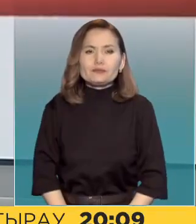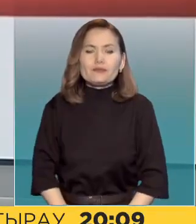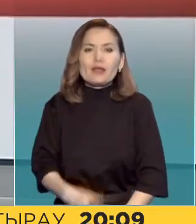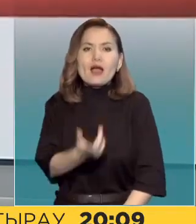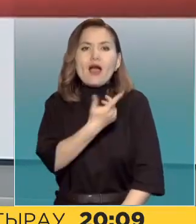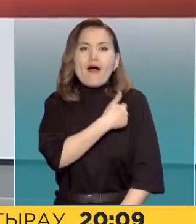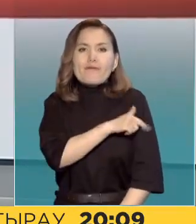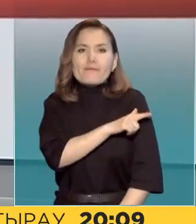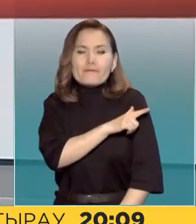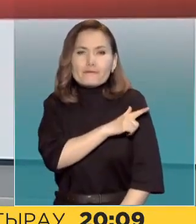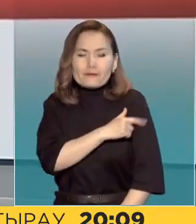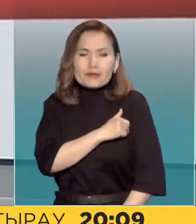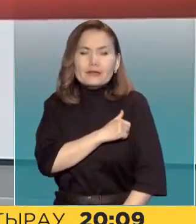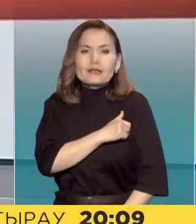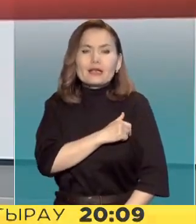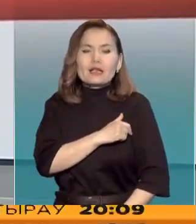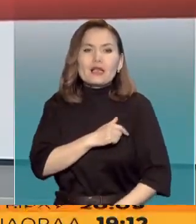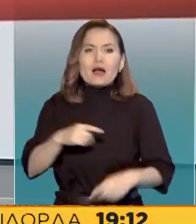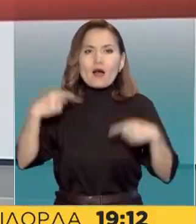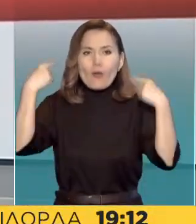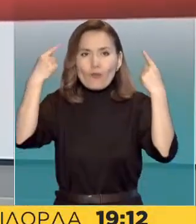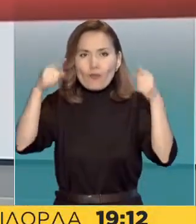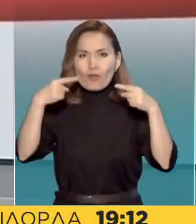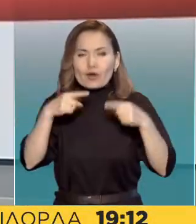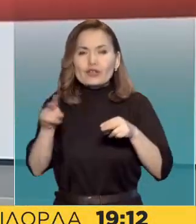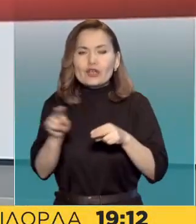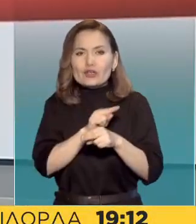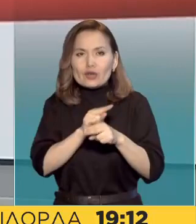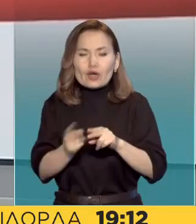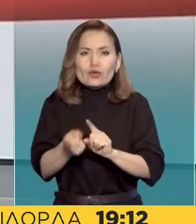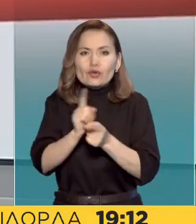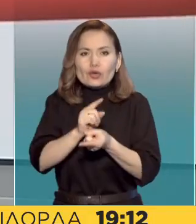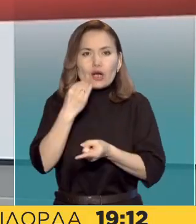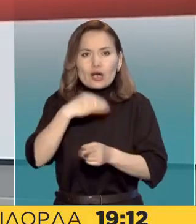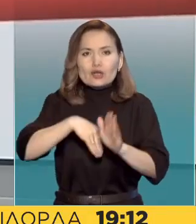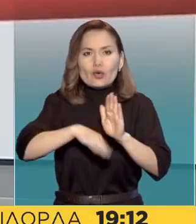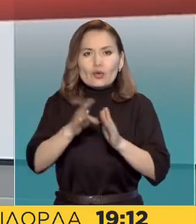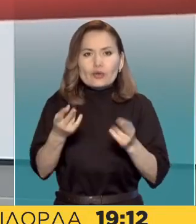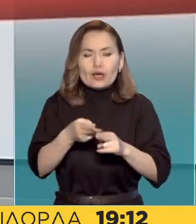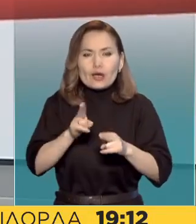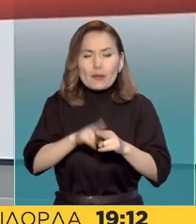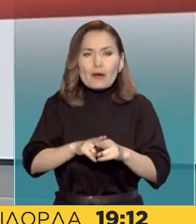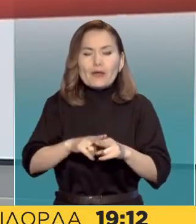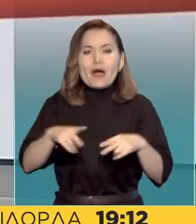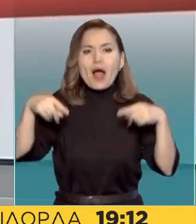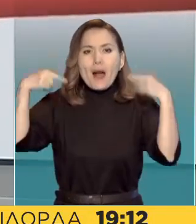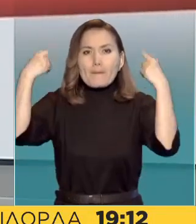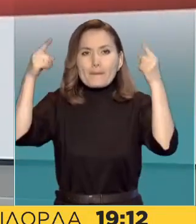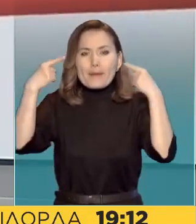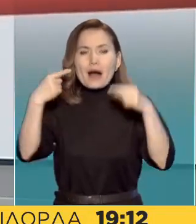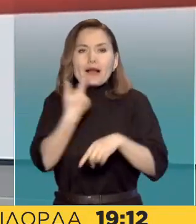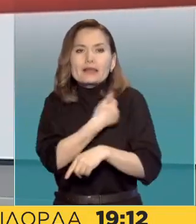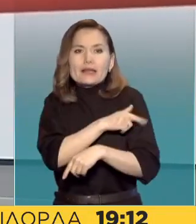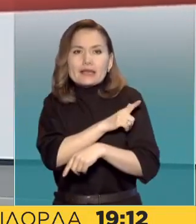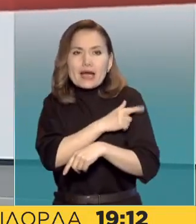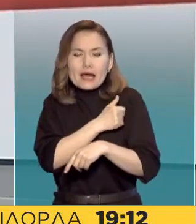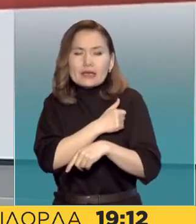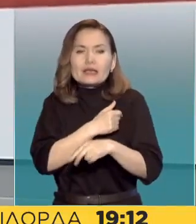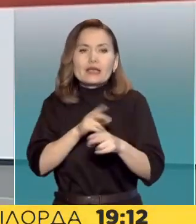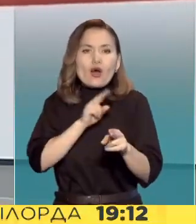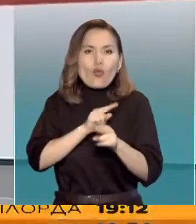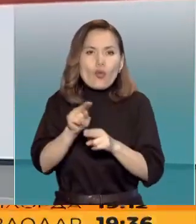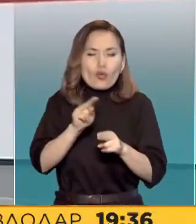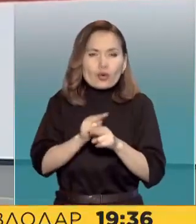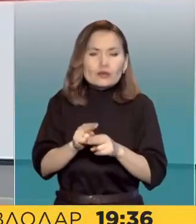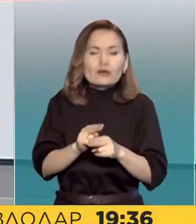Ветеринария саласы реформаланады. Бүгін үкімет сағатында оның жай-шапсары таныстырылды. Яғни мал дәрігерлікті оқытуға заманауи әдістер енгізілуі